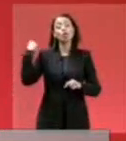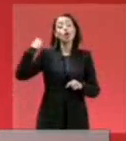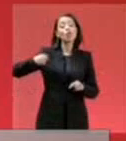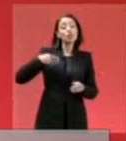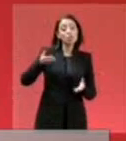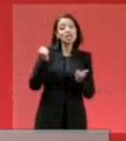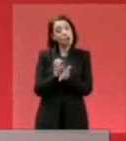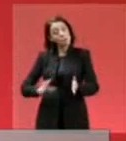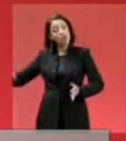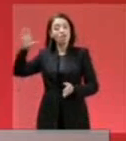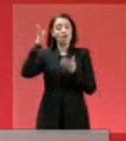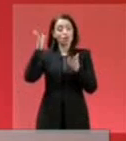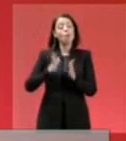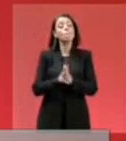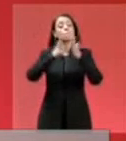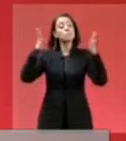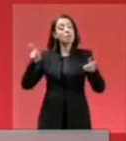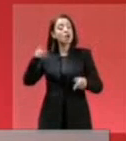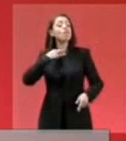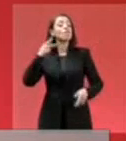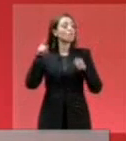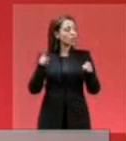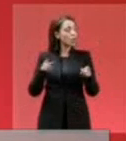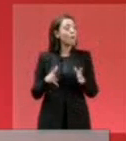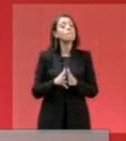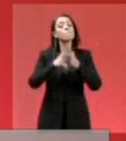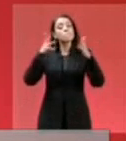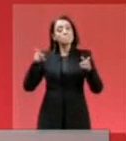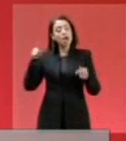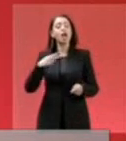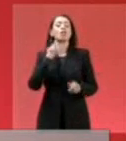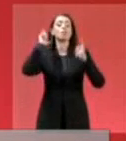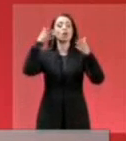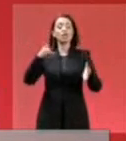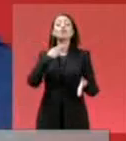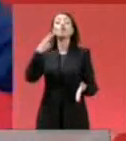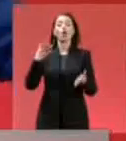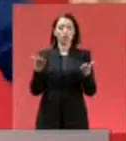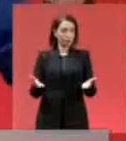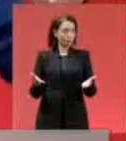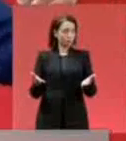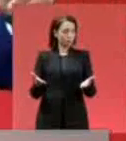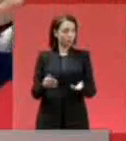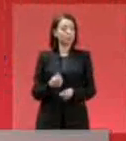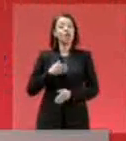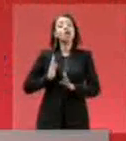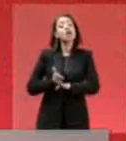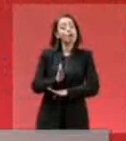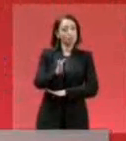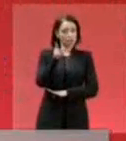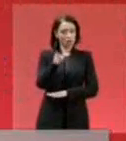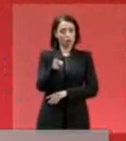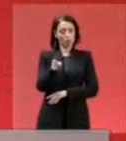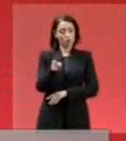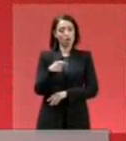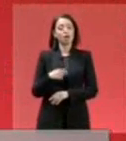αλλά και στις περιφέρειες, μια μεγάλη τομή, μια μεγάλη δημοκρατική τομή. Αλλά πηγαίνουμε